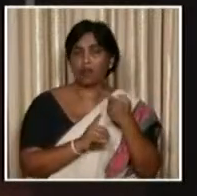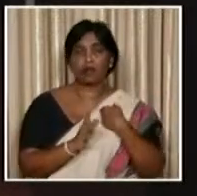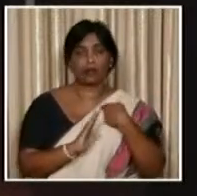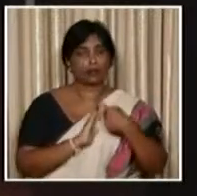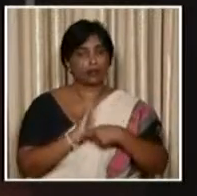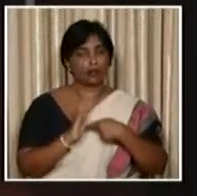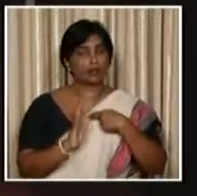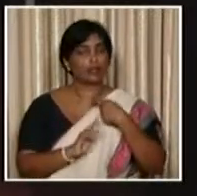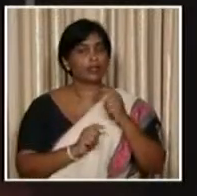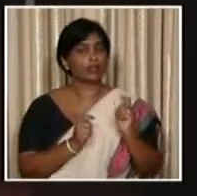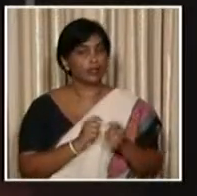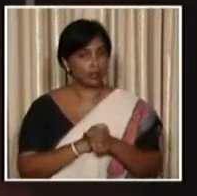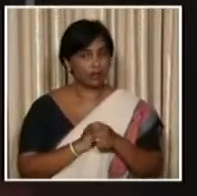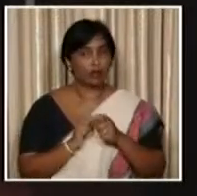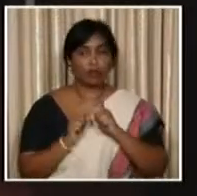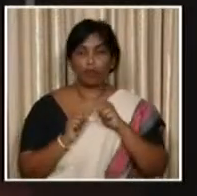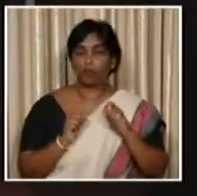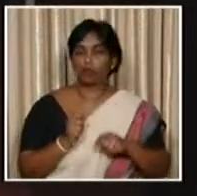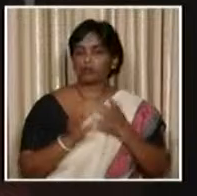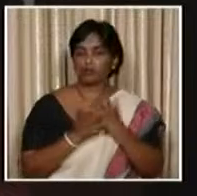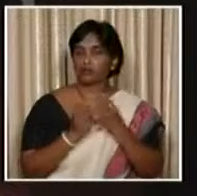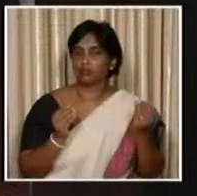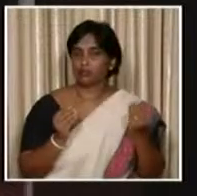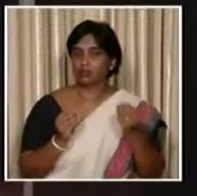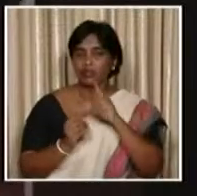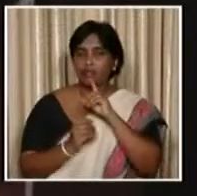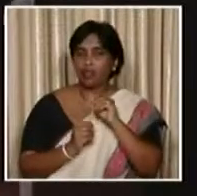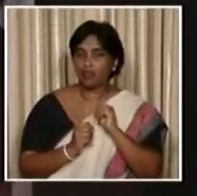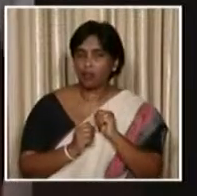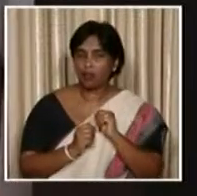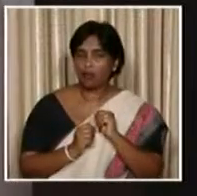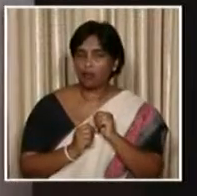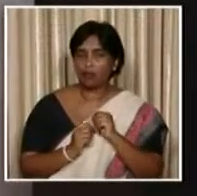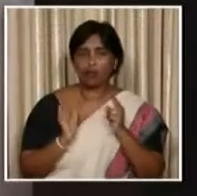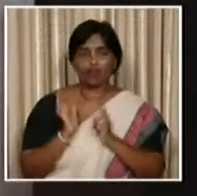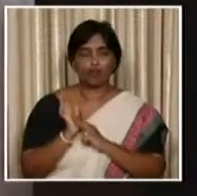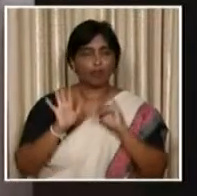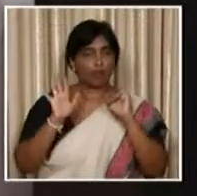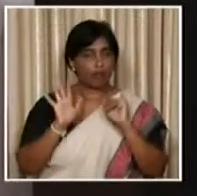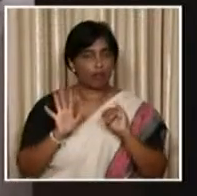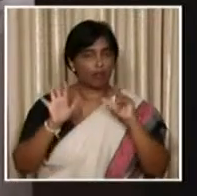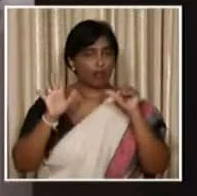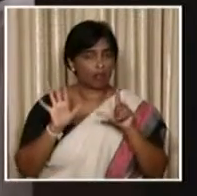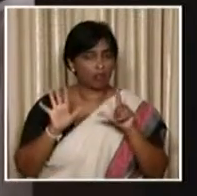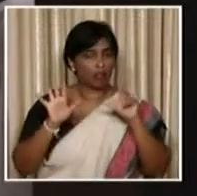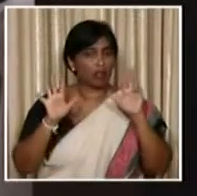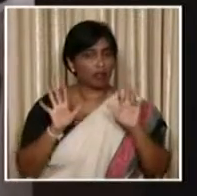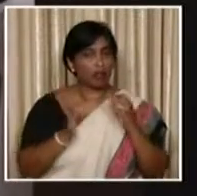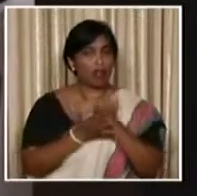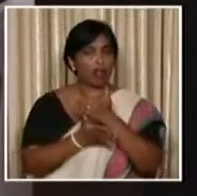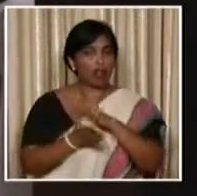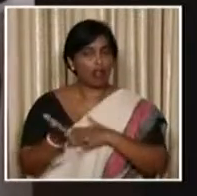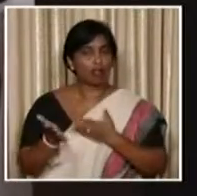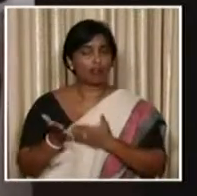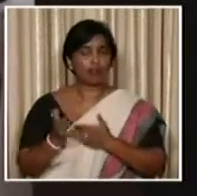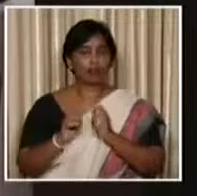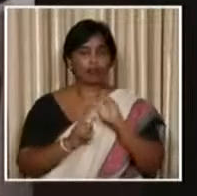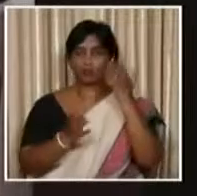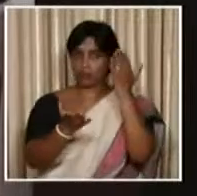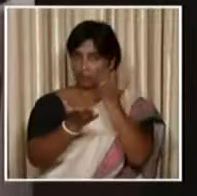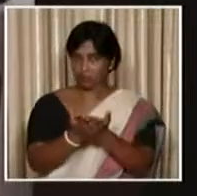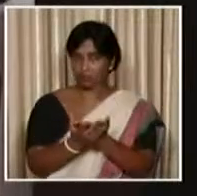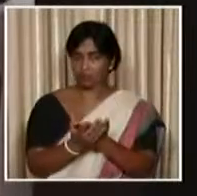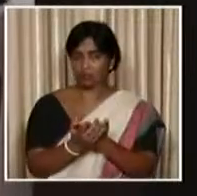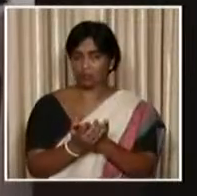අපේ රටේ ශ්‍රී ලංකා ක්‍රිකට් බෝඩ් එක සස්පෙන්ඩ් කරන්න කියලා. නොවැම්බර් 6 වෙනිදා 7 වෙනිදා 9 වෙනිදා ලියුම් මම සභාගත කරලා